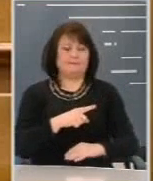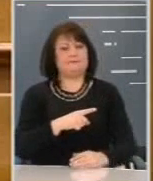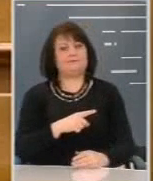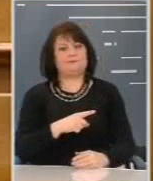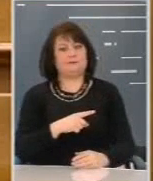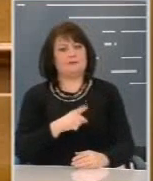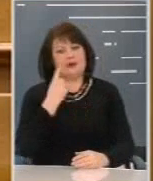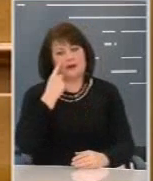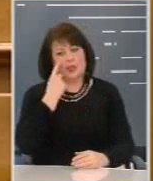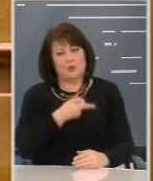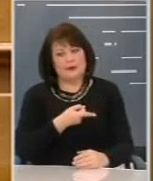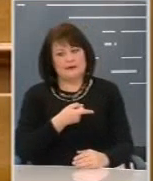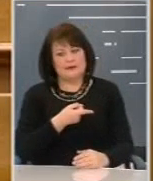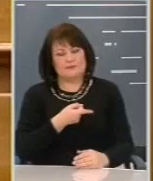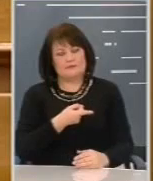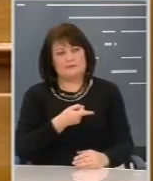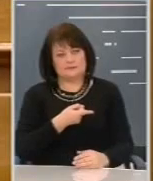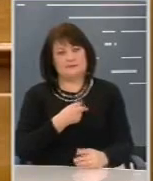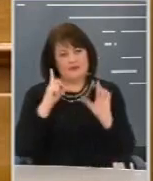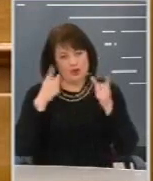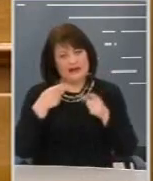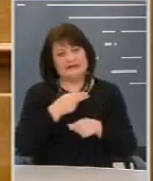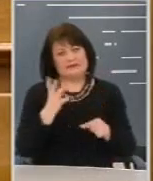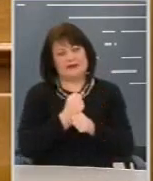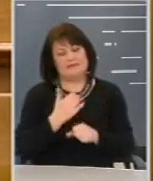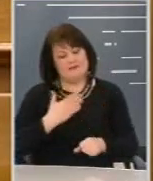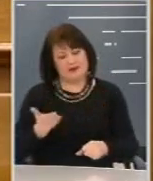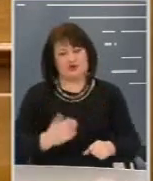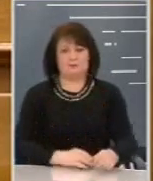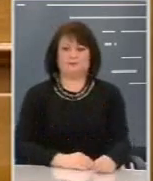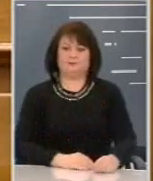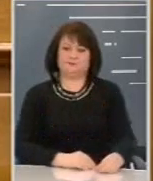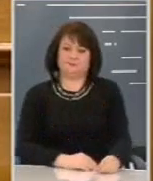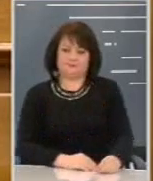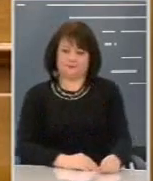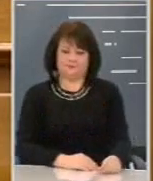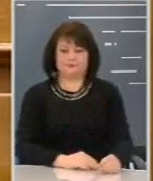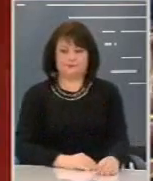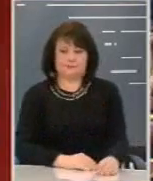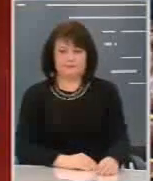εξαντληθούν και αυτή είναι η νίκη της δημοκρατίας. Τίποτα άλλο. Ευχαριστώ πάρα πολύ. Ευχαριστούμε.